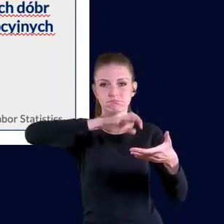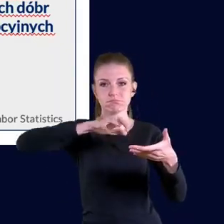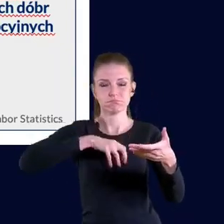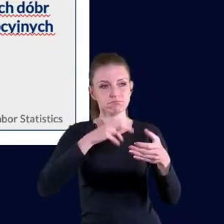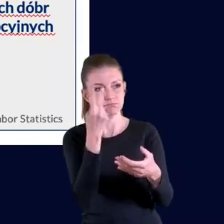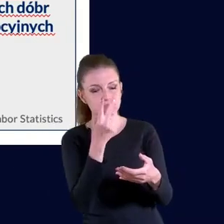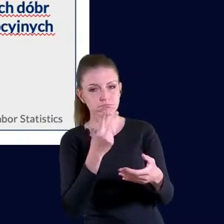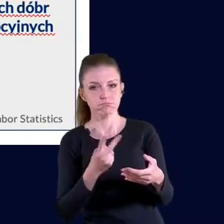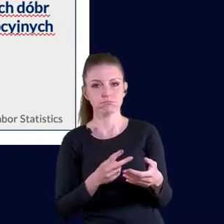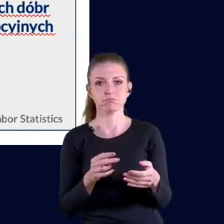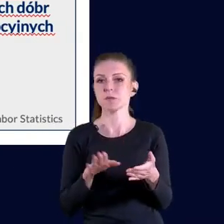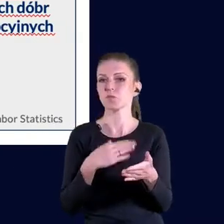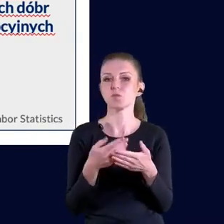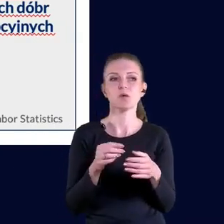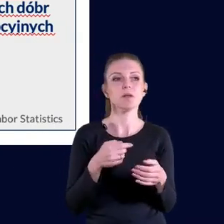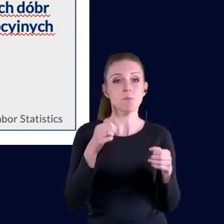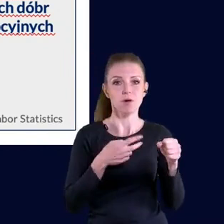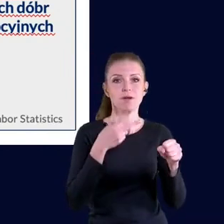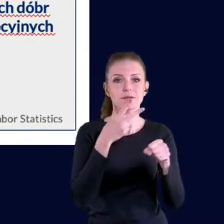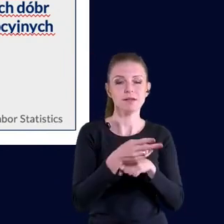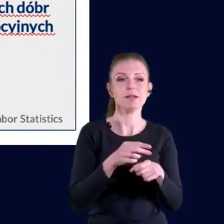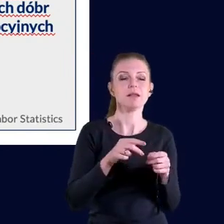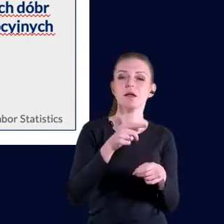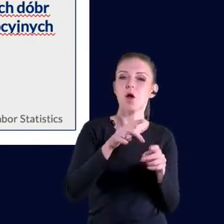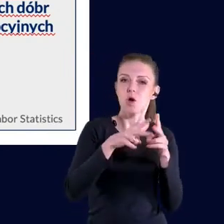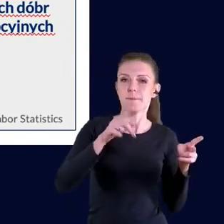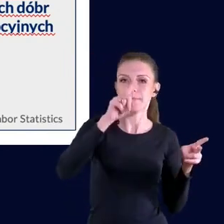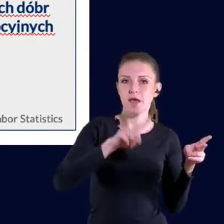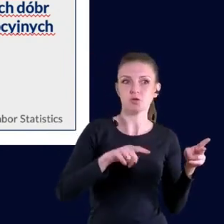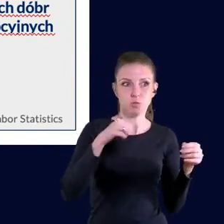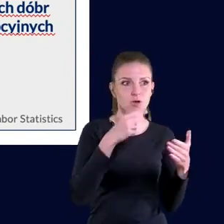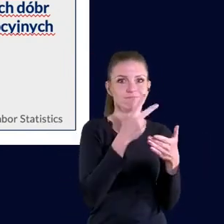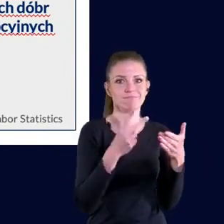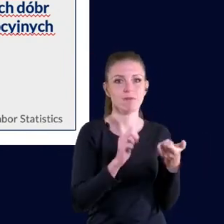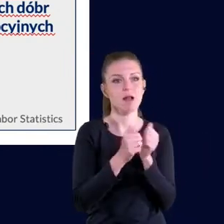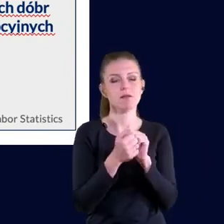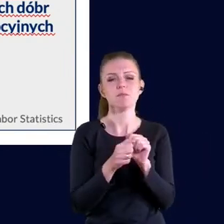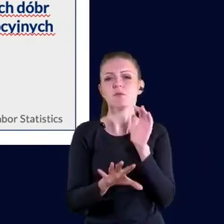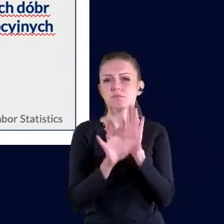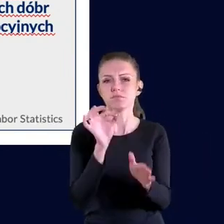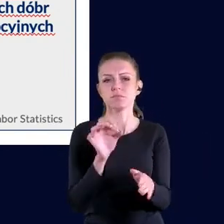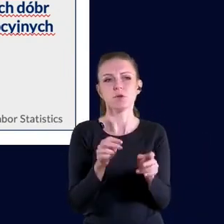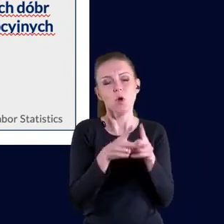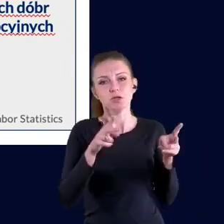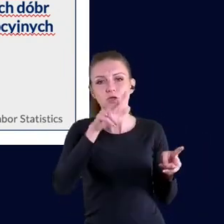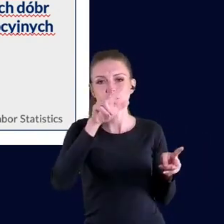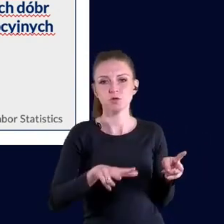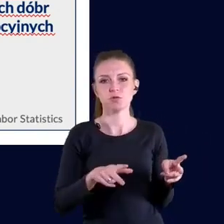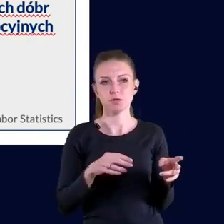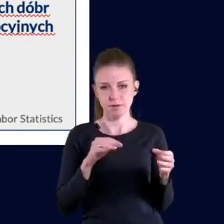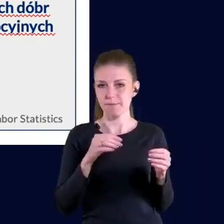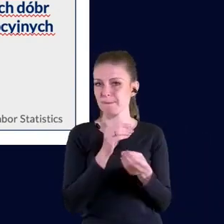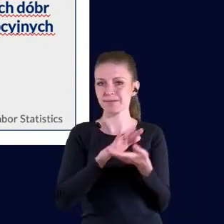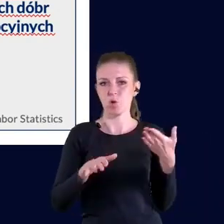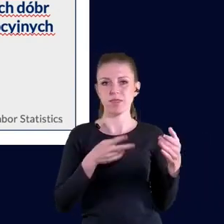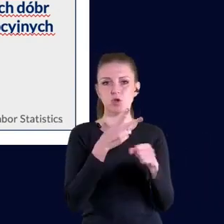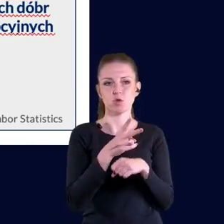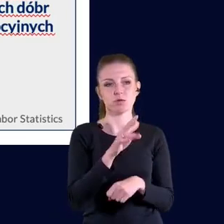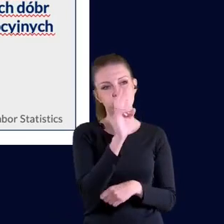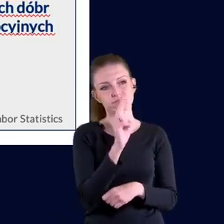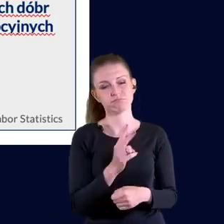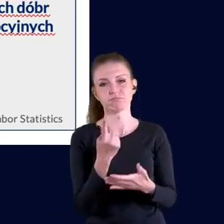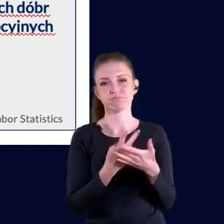podręczników przez miesiąc przez 3 miesiące przestrzeń zależności od tego co student wybrał I teraz chciałabym że państwo